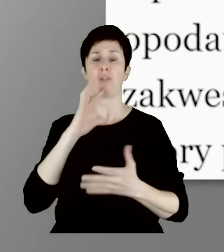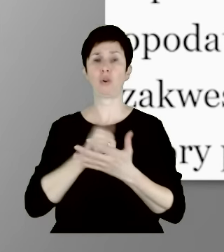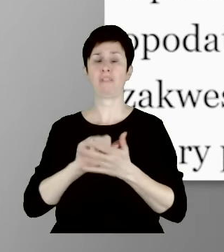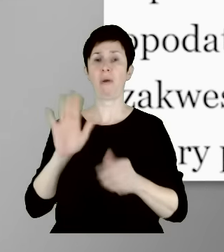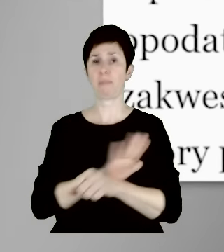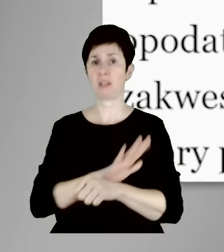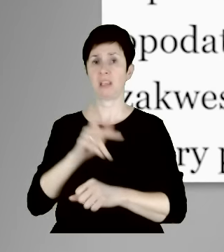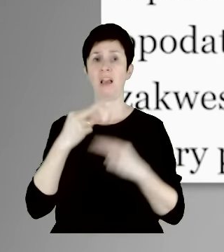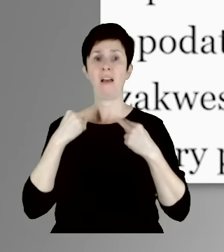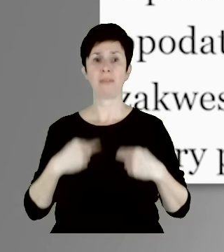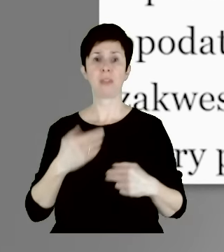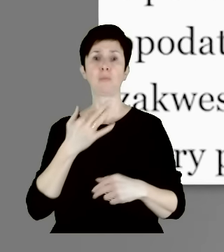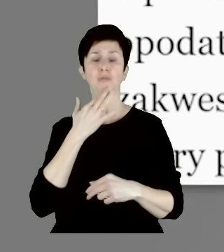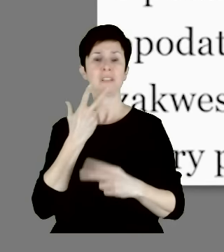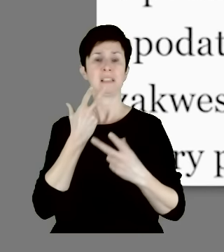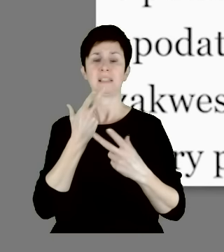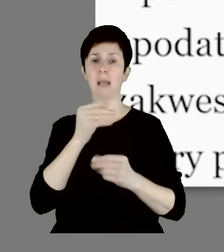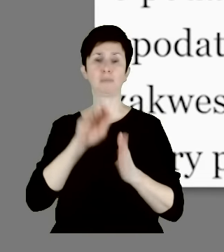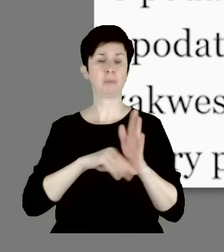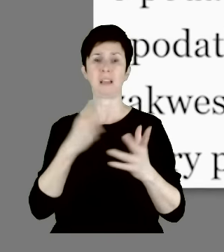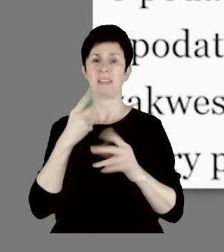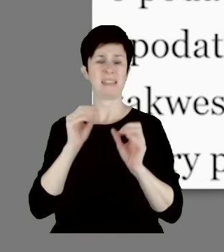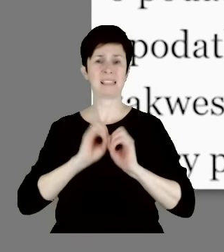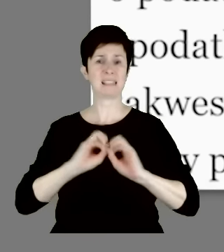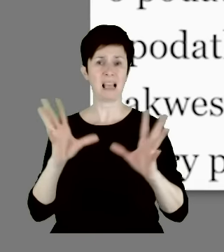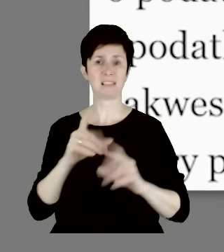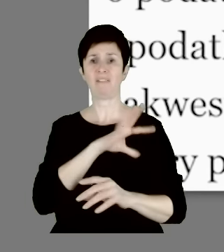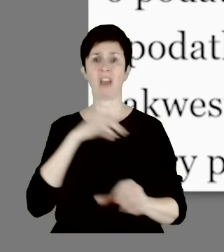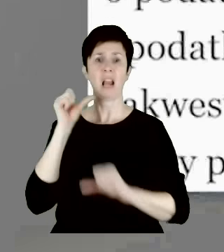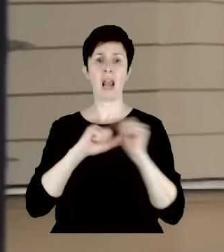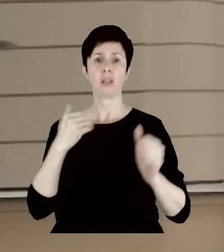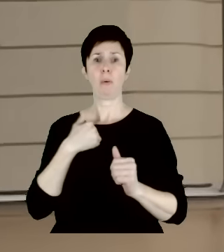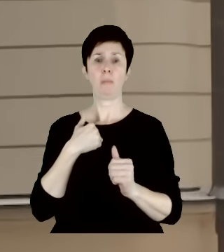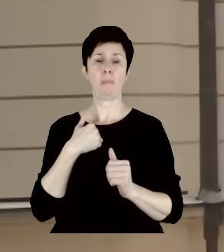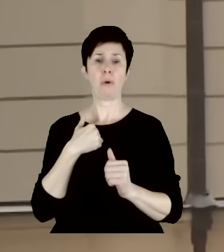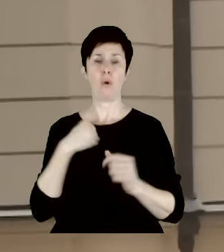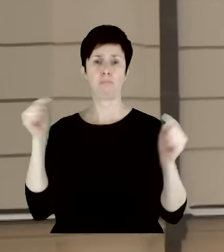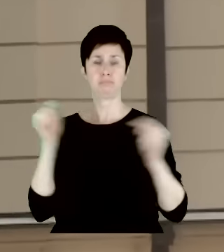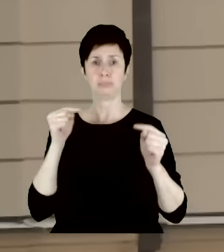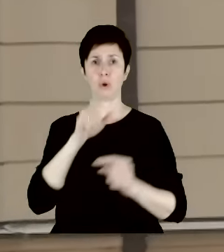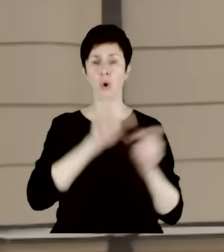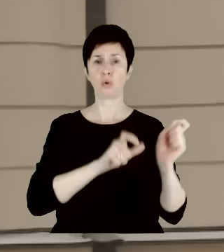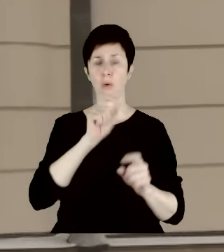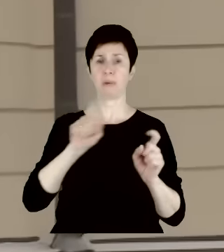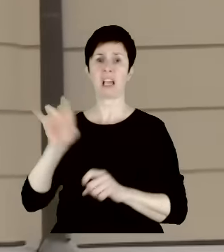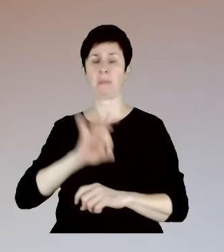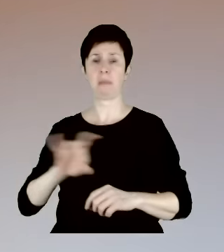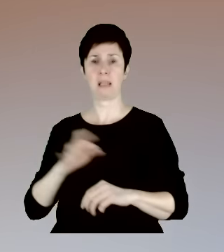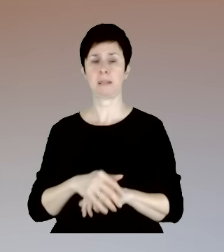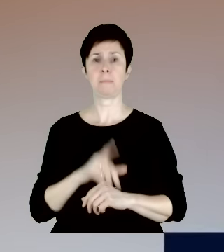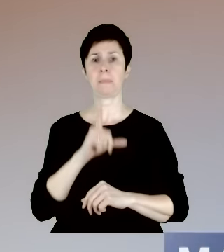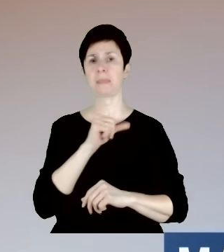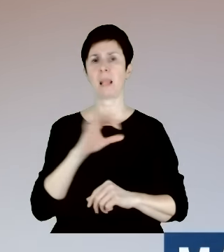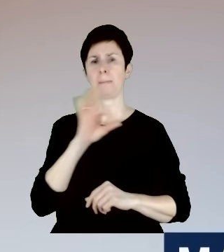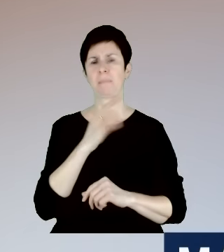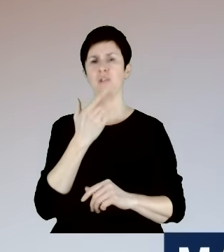Konstytucyjny zakwestionował niejasny przepis, który od wielu lat powodował spory podatników z gminami. Politycy Prawa i Sprawiedliwości nie mają wątpliwości.